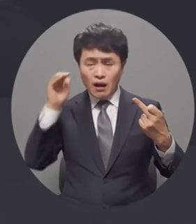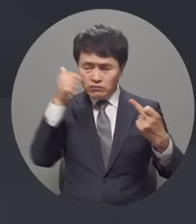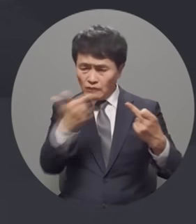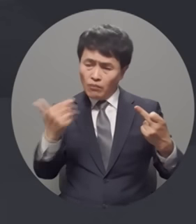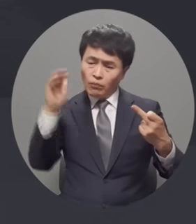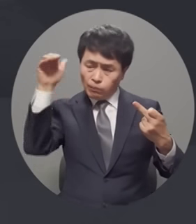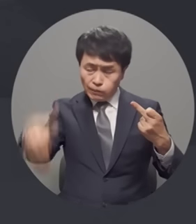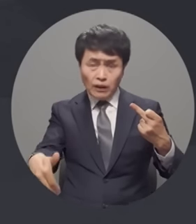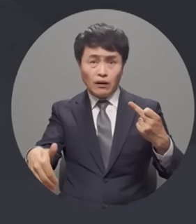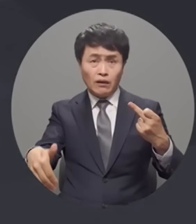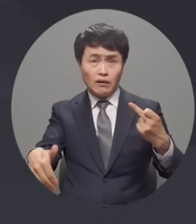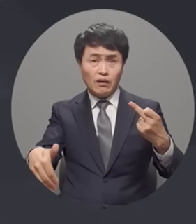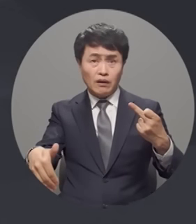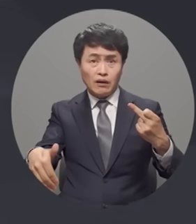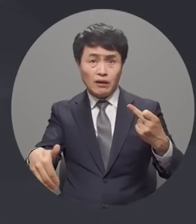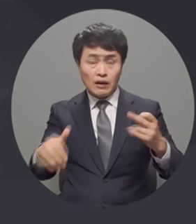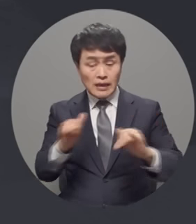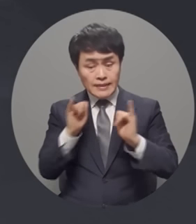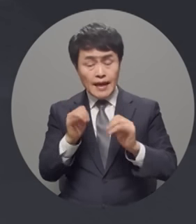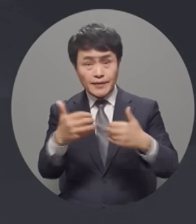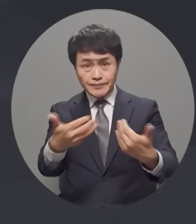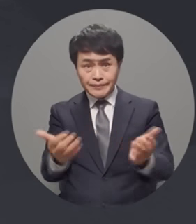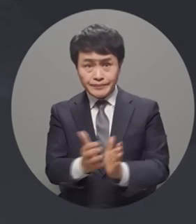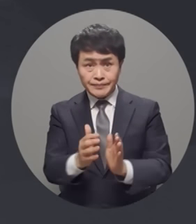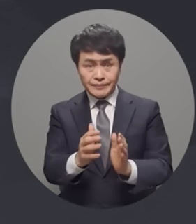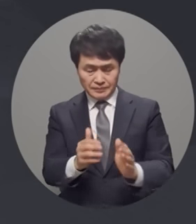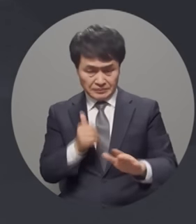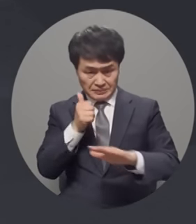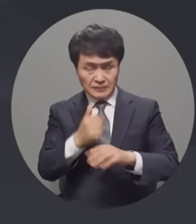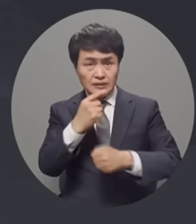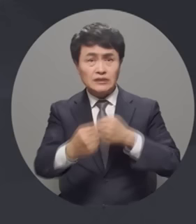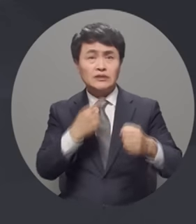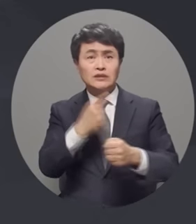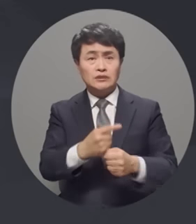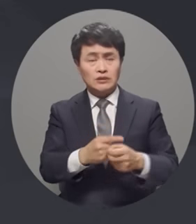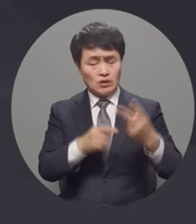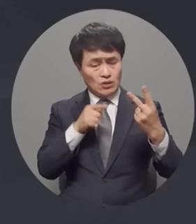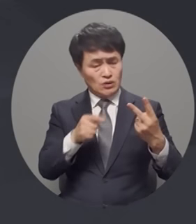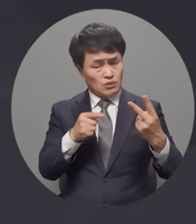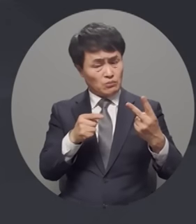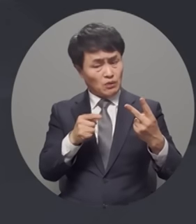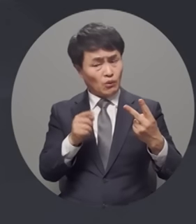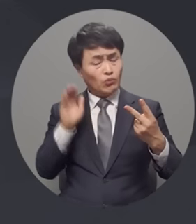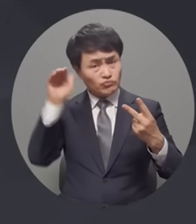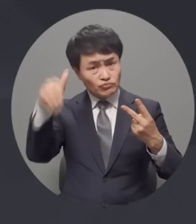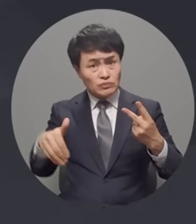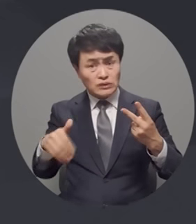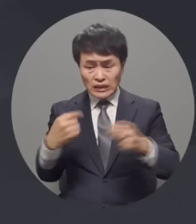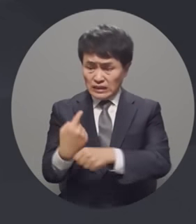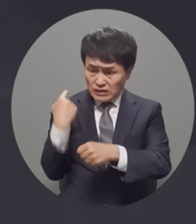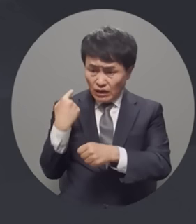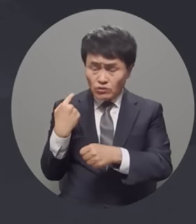하락했습니다. 사회 부문에서는 집권 1년 차에 2점 정도 줄어드는 데 그쳤지만 작년엔